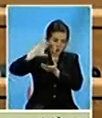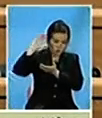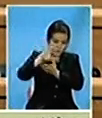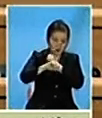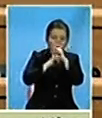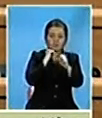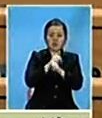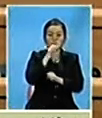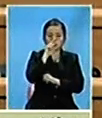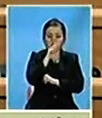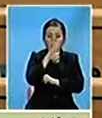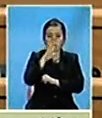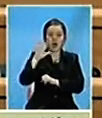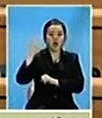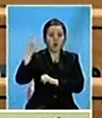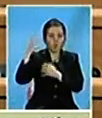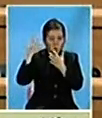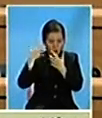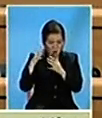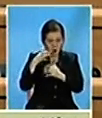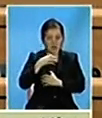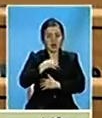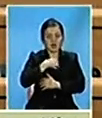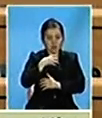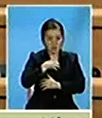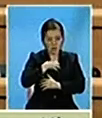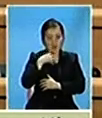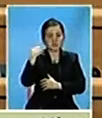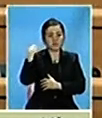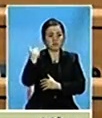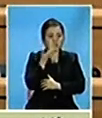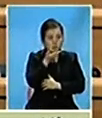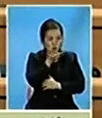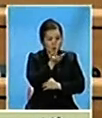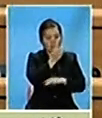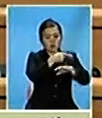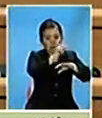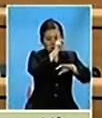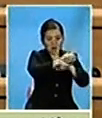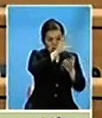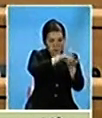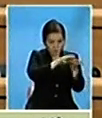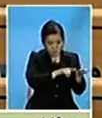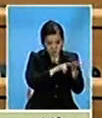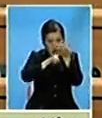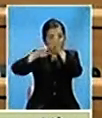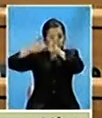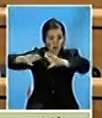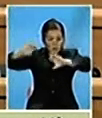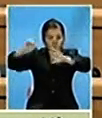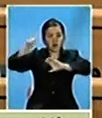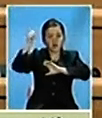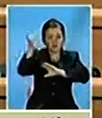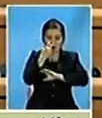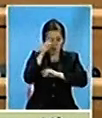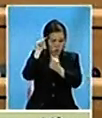ปี2556ไปแล้วนะครับแต่ว่าอยากจะให้รบกวนท่านประธานนะครับได้ส่งเรื่องไปยังรัฐบาลอีกครั้งหนึ่งเพื่อให้ความสำคัญ